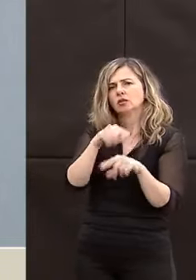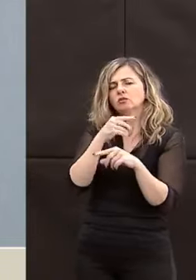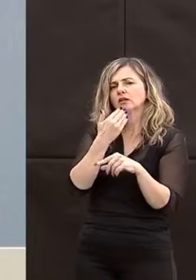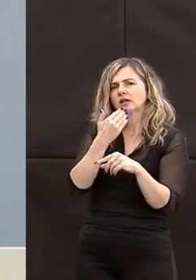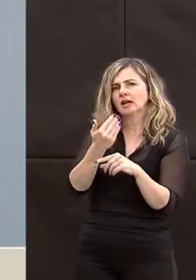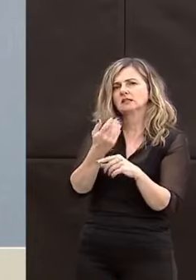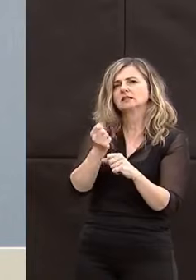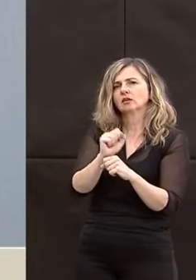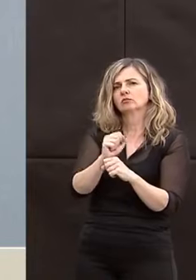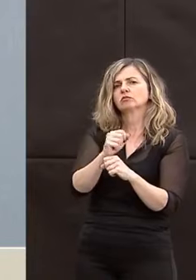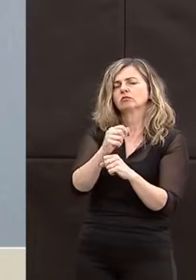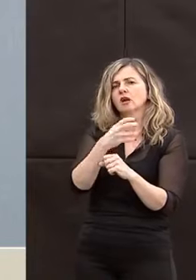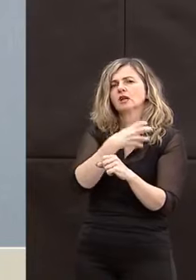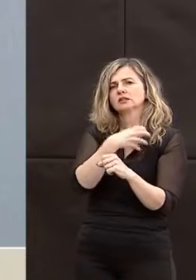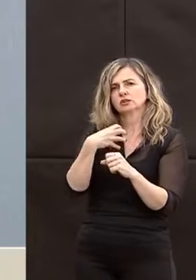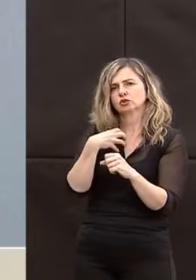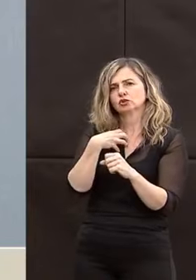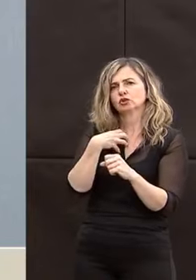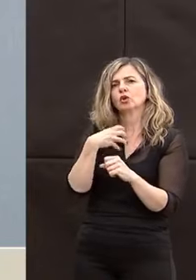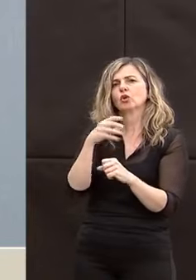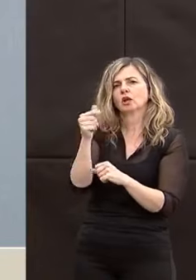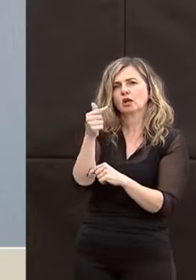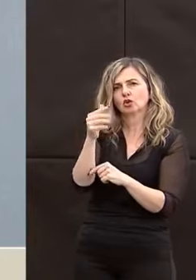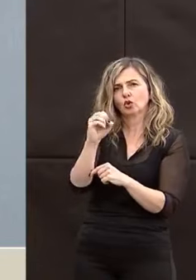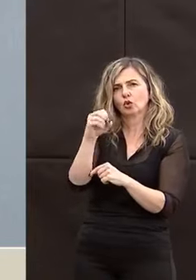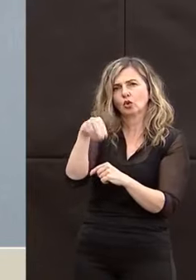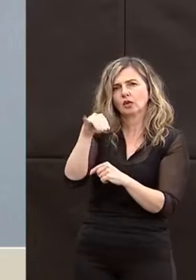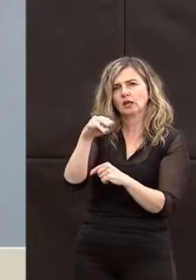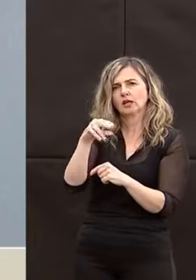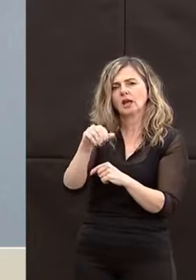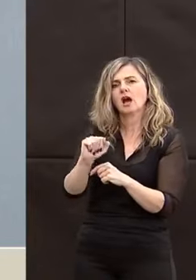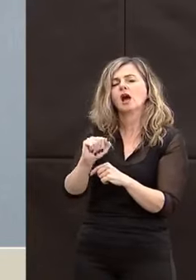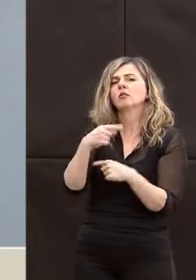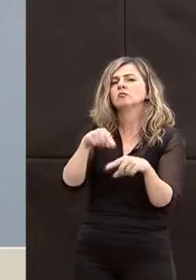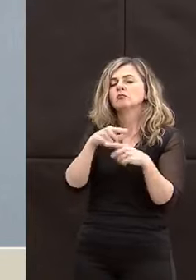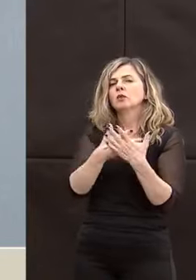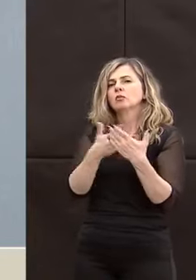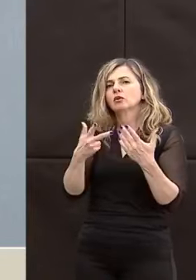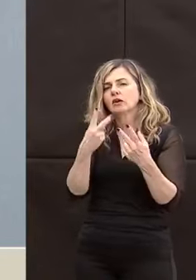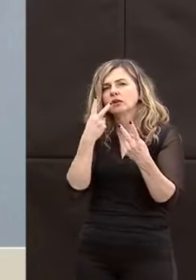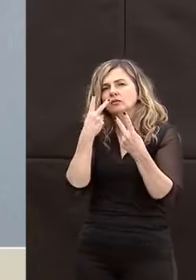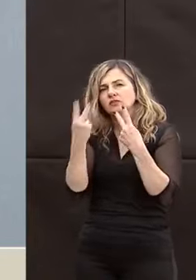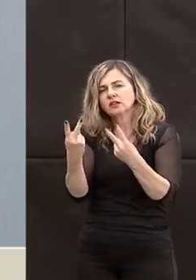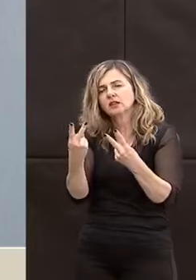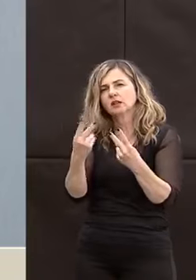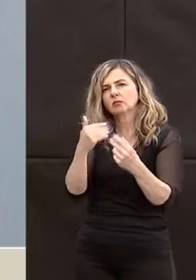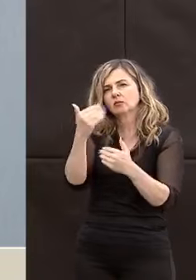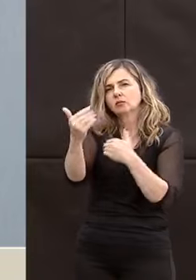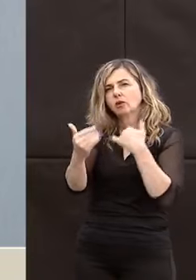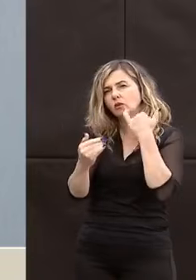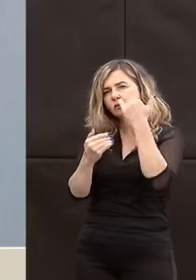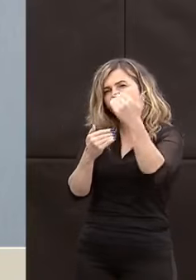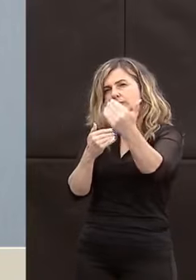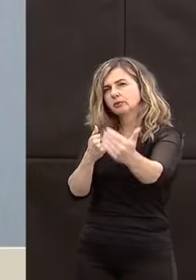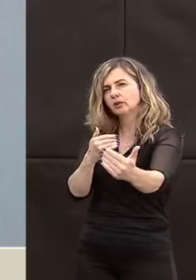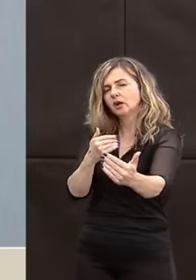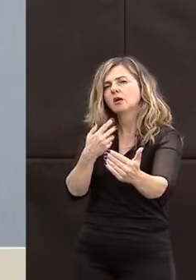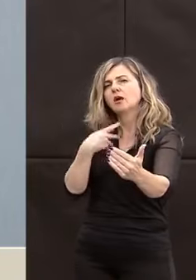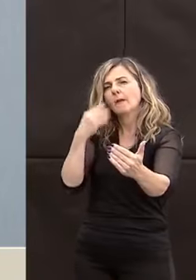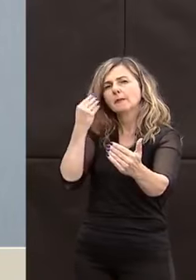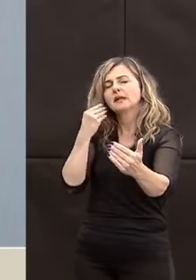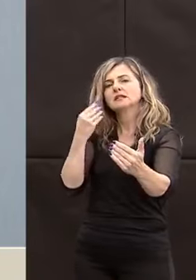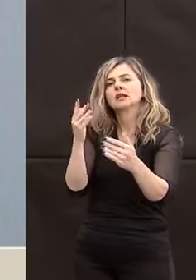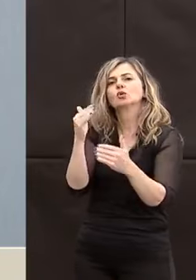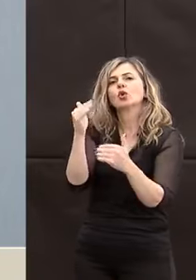l'assessore tonino e noi abbiamo cercato di vedere magari un pochino più la abbiamo pensato a quelle strutture